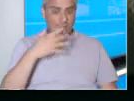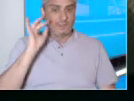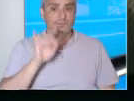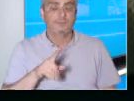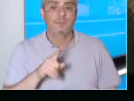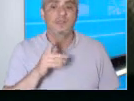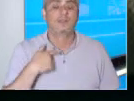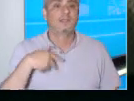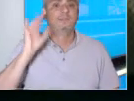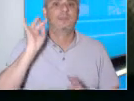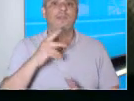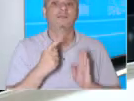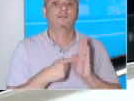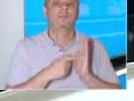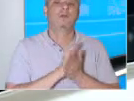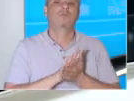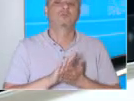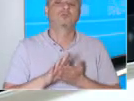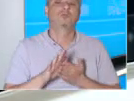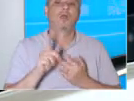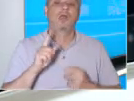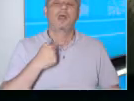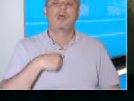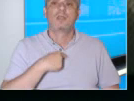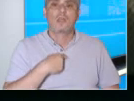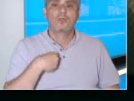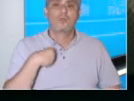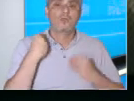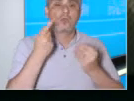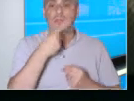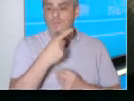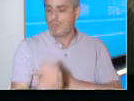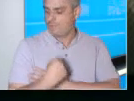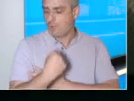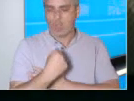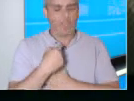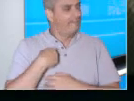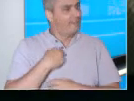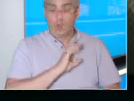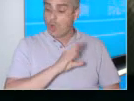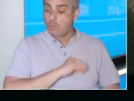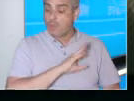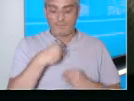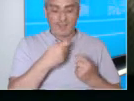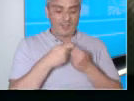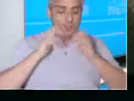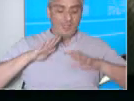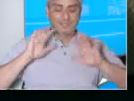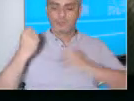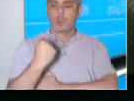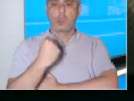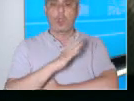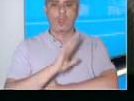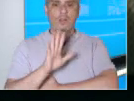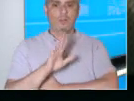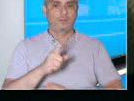נצביע נגד מסיבה מאוד מאוד פשוטה. אחרי קורונה מגיע סל התרבות. שאנחנו נותנים להם כוח, ואנחנו לא ניתן לתנועה האסלאמית כוח.